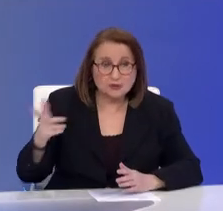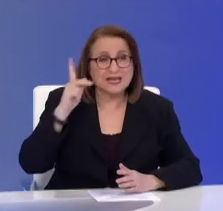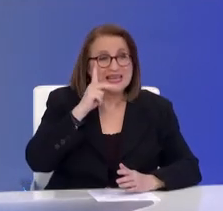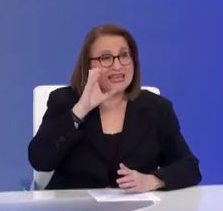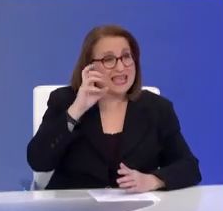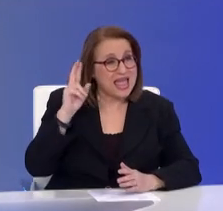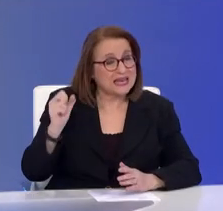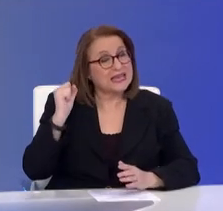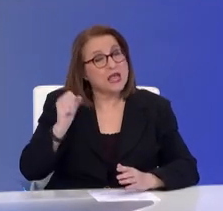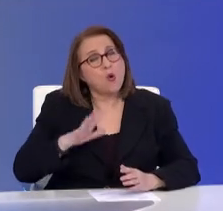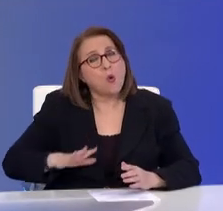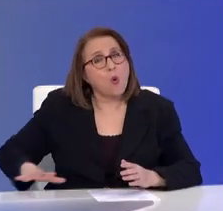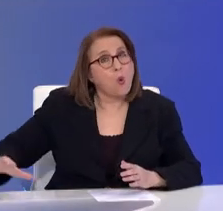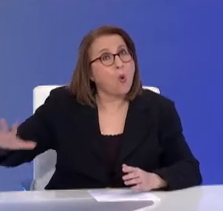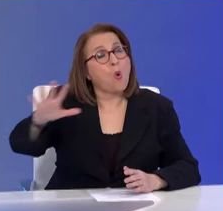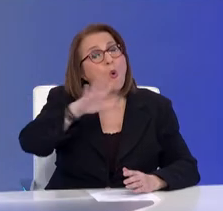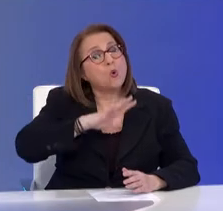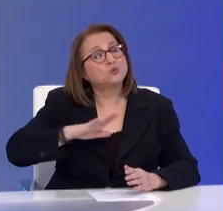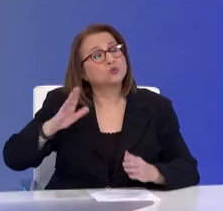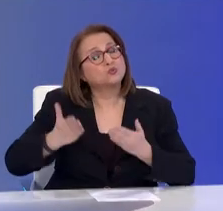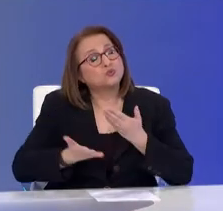για τον φιλελληνισμό και τον